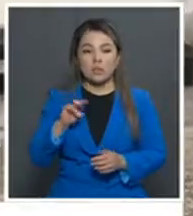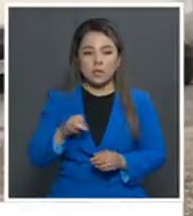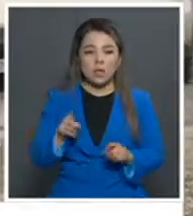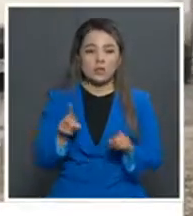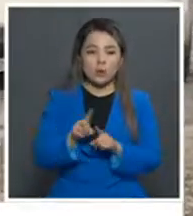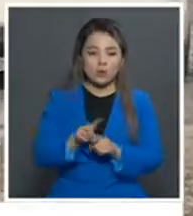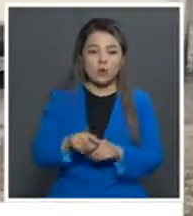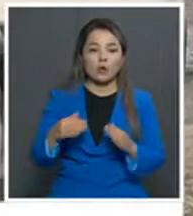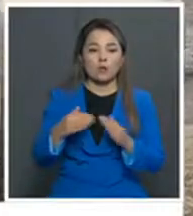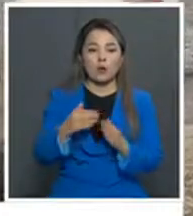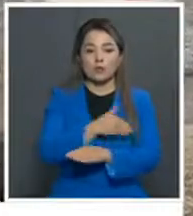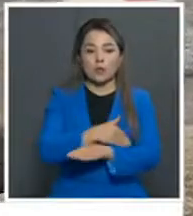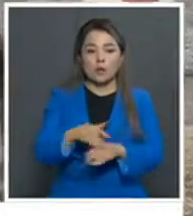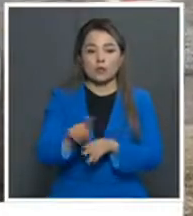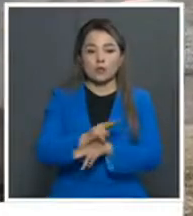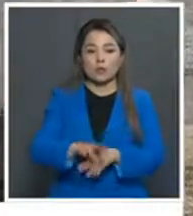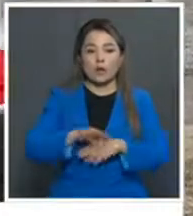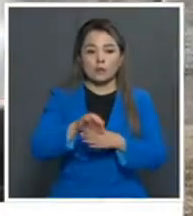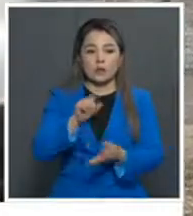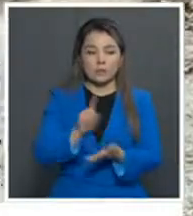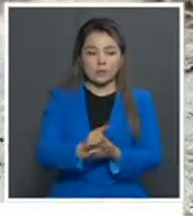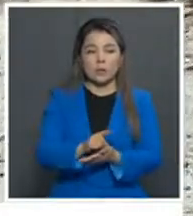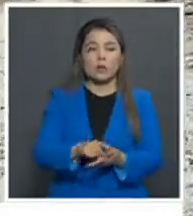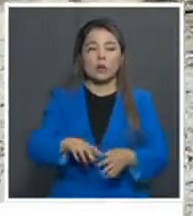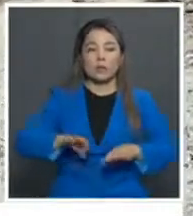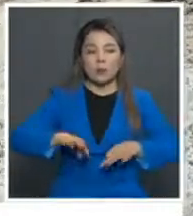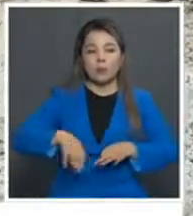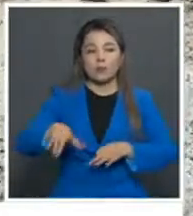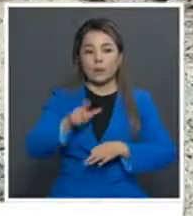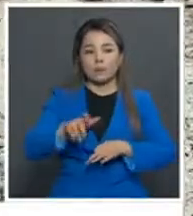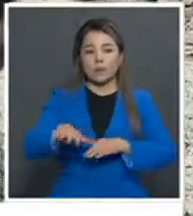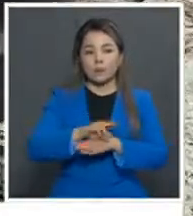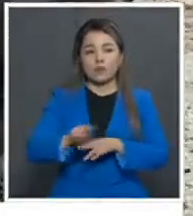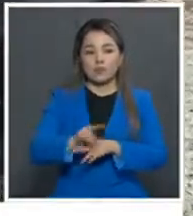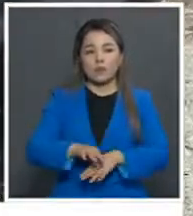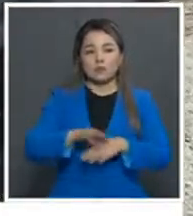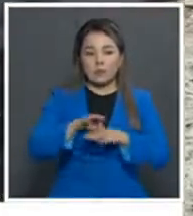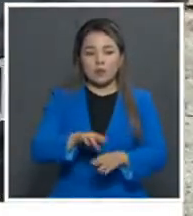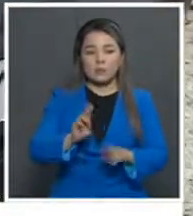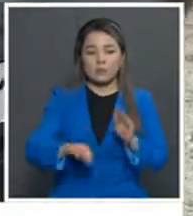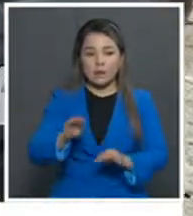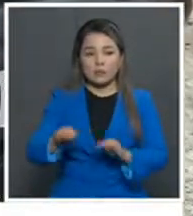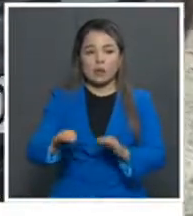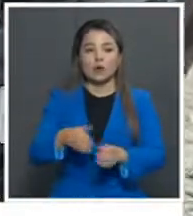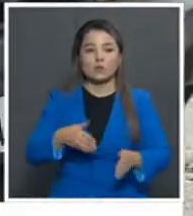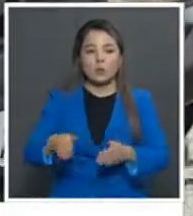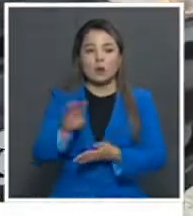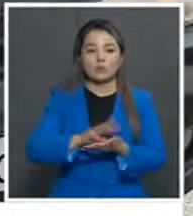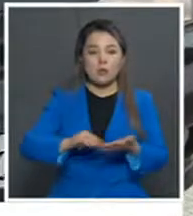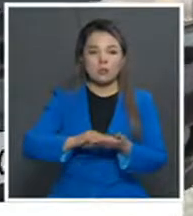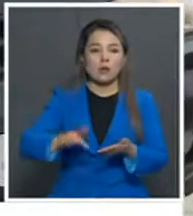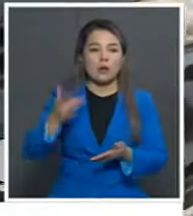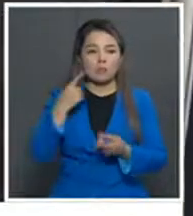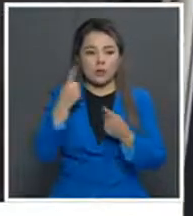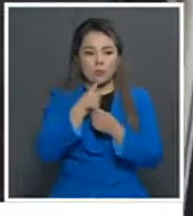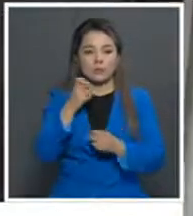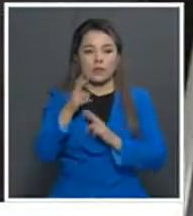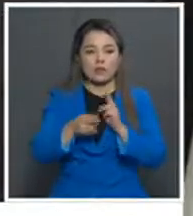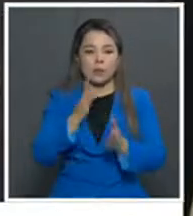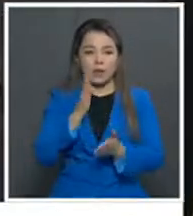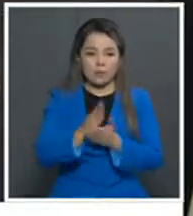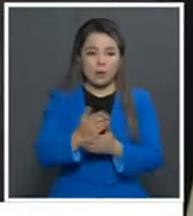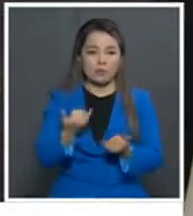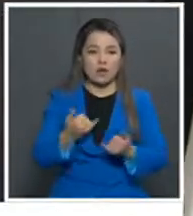алаптар. Ал Елордадағы көлік жүргізушілері қанша жамап жасқағанмен жолдың жайы жылда қайталанатын жыр деп налыйды. Мен